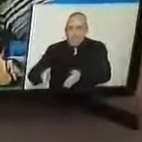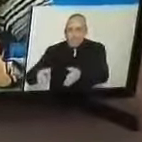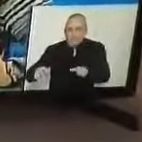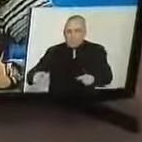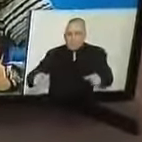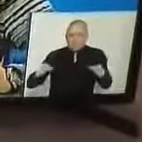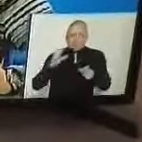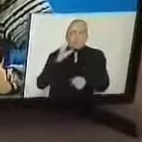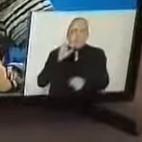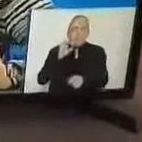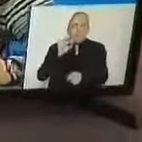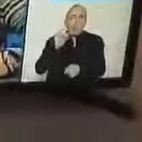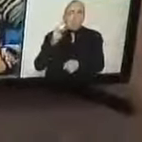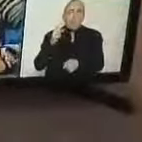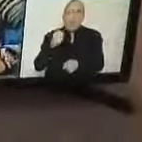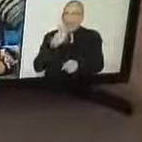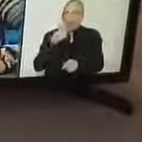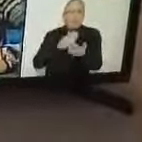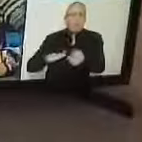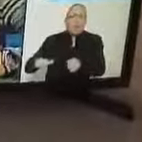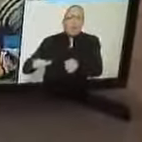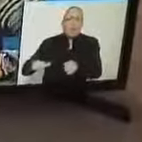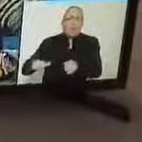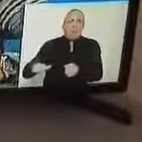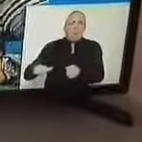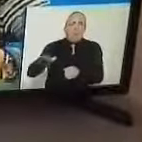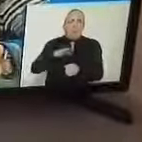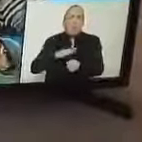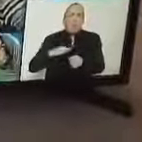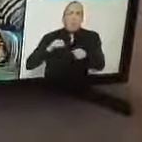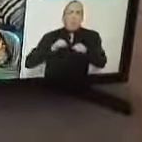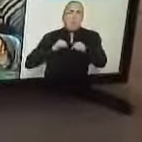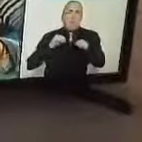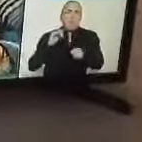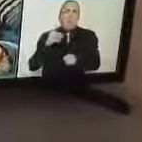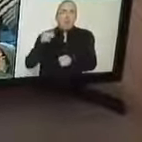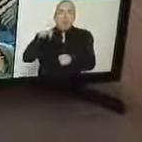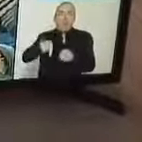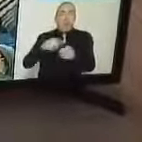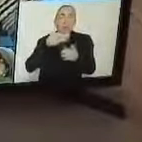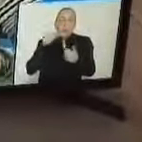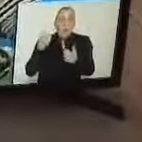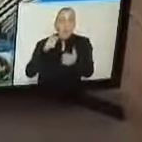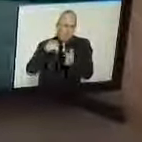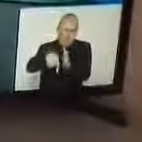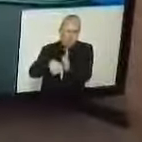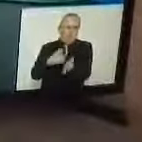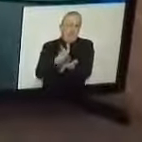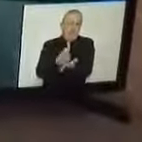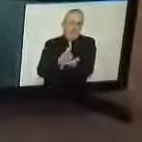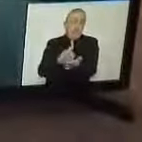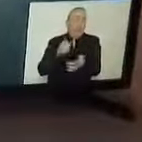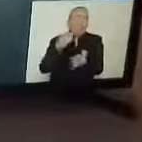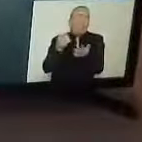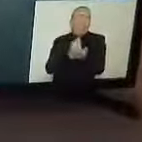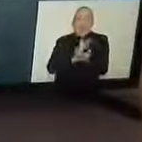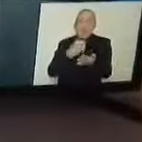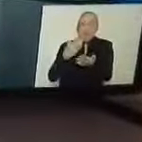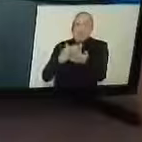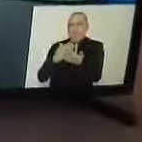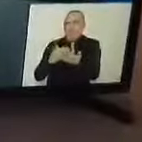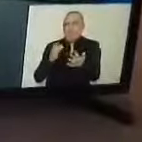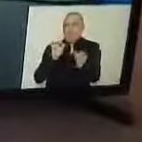Соборній. Ви ніколи її не знайдете на площі Героїв Майдану, але це не означає, що там нема цього насіння. Ви не знайдете, тому що, скажімо